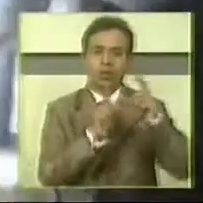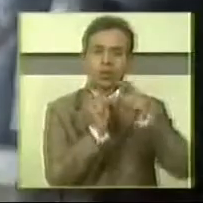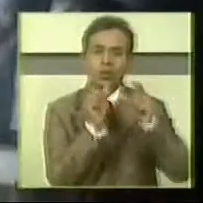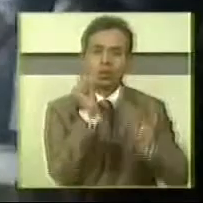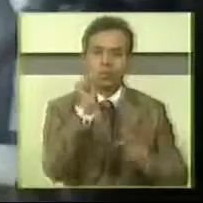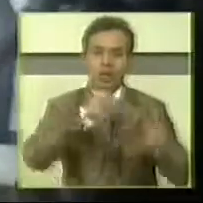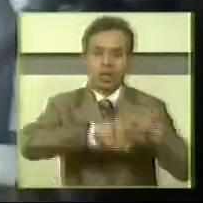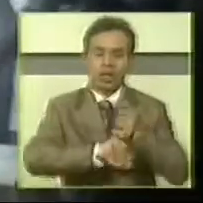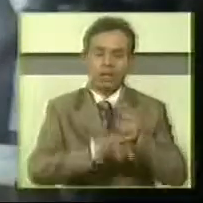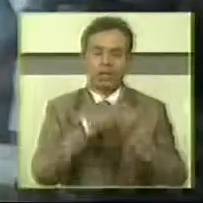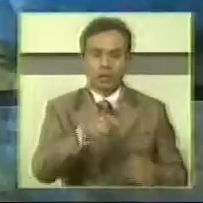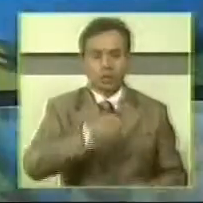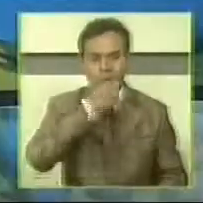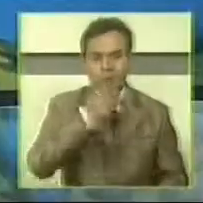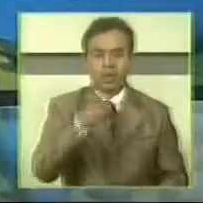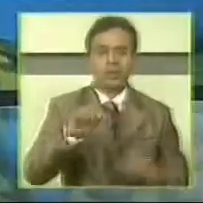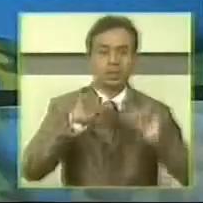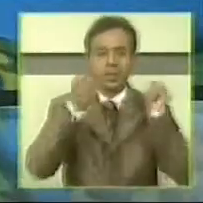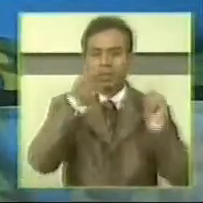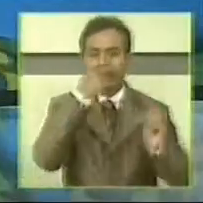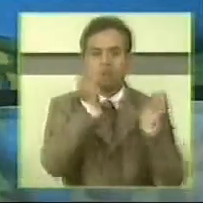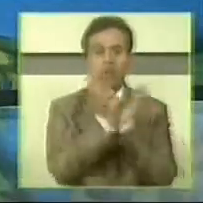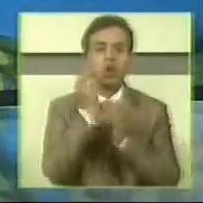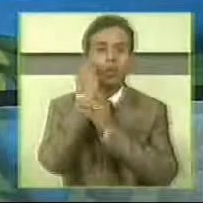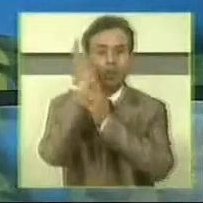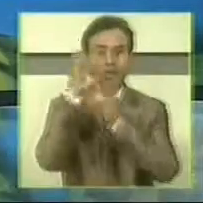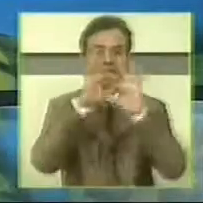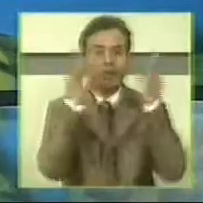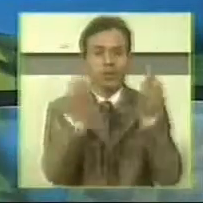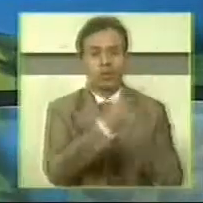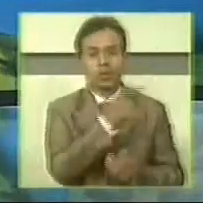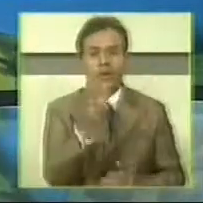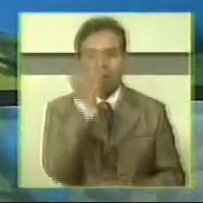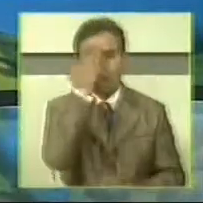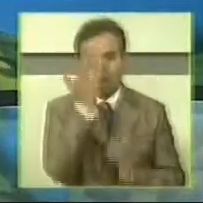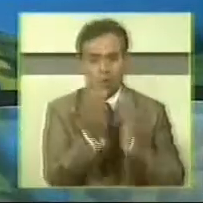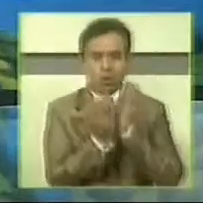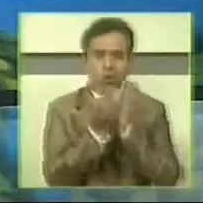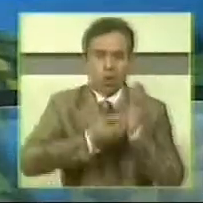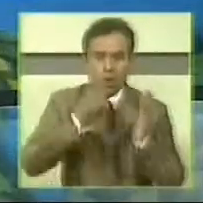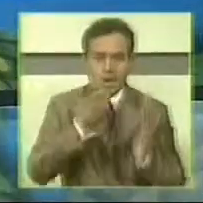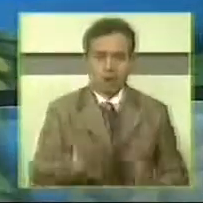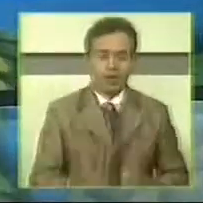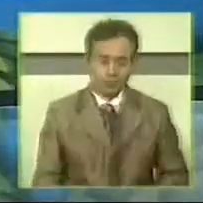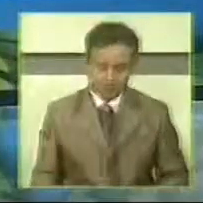বক্তব্য রাখেন। পরে জাতির পিতা সহ পরিবারের সকল সদস্যদের মাগফিরাত কামনা করে দোয়া করা হয়।